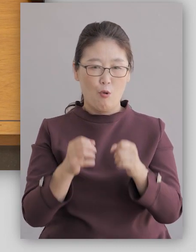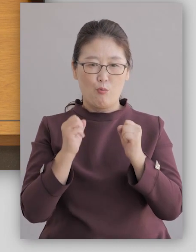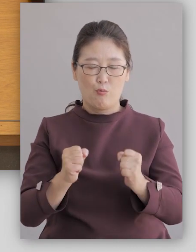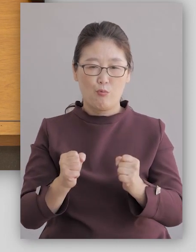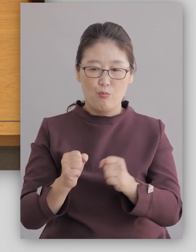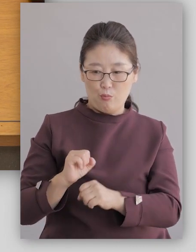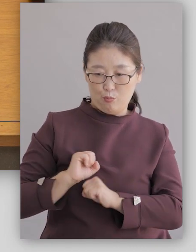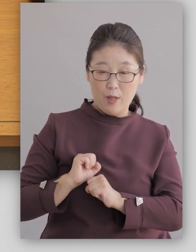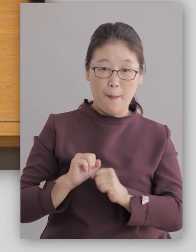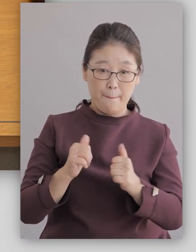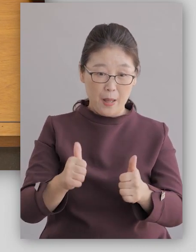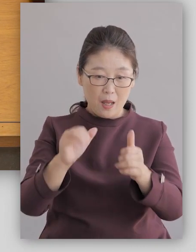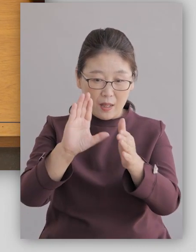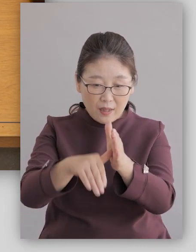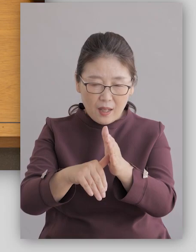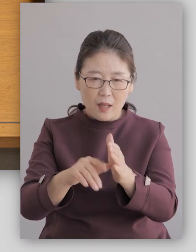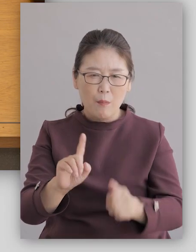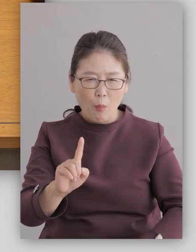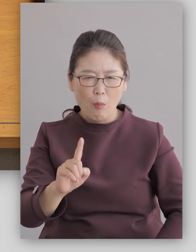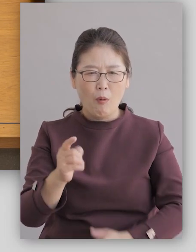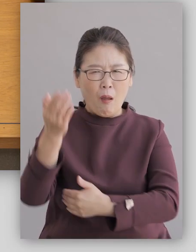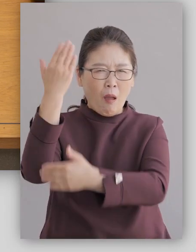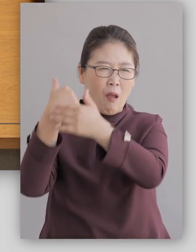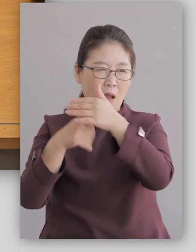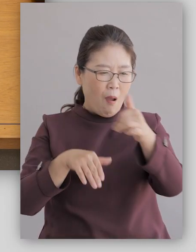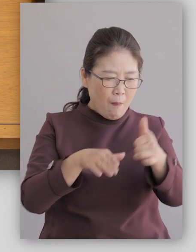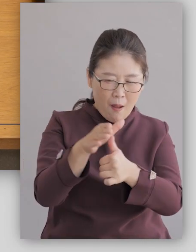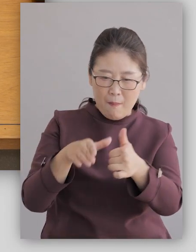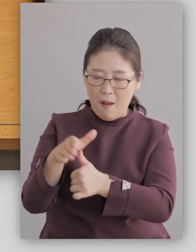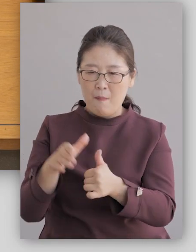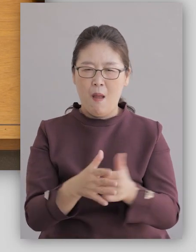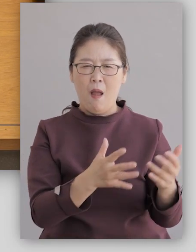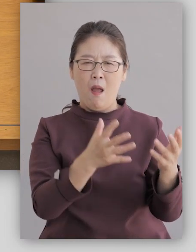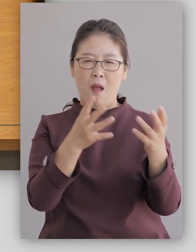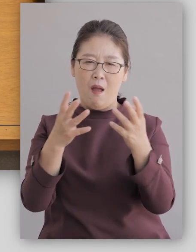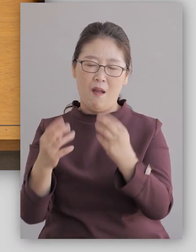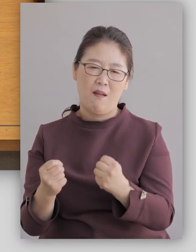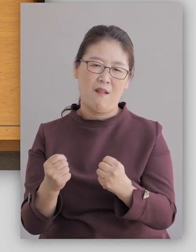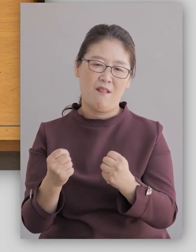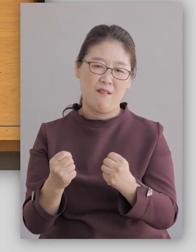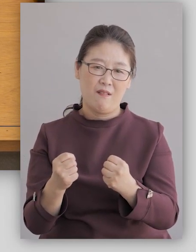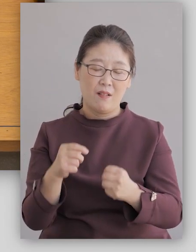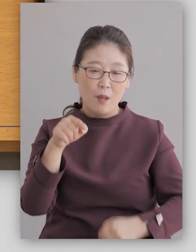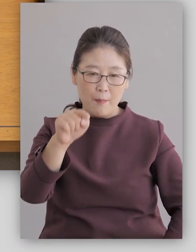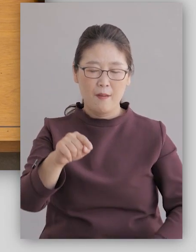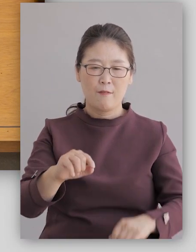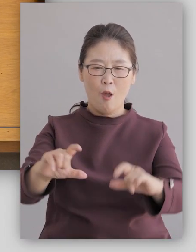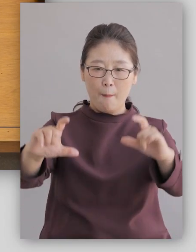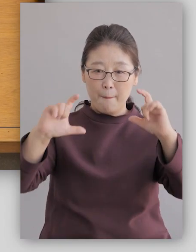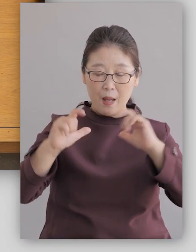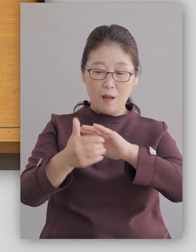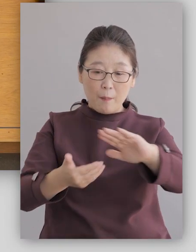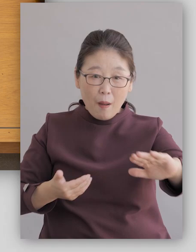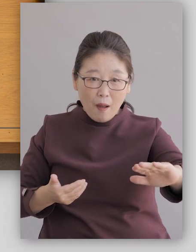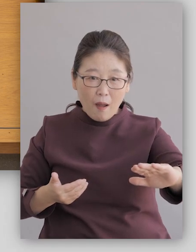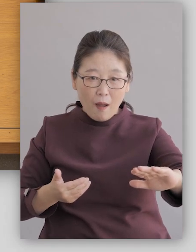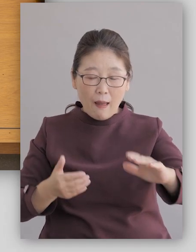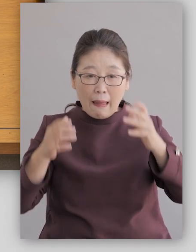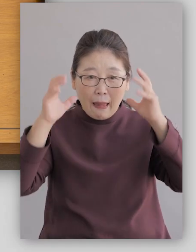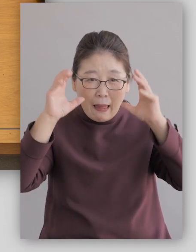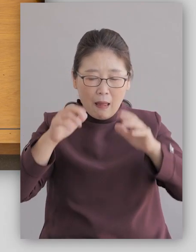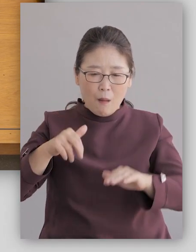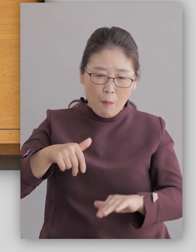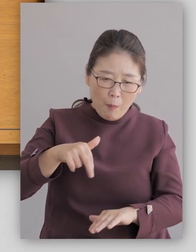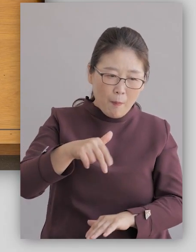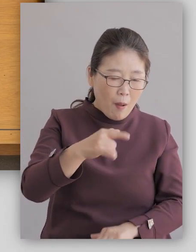군사재판에서는 그 당시에 사형도 굉장히 많이 구형이 되고 이랬는데 구형 직전에 아기가 걸어나가서